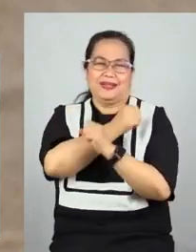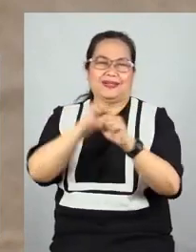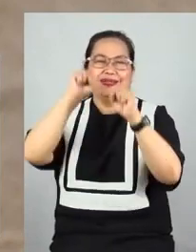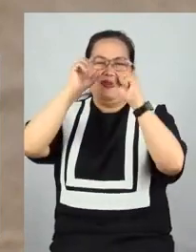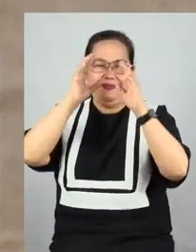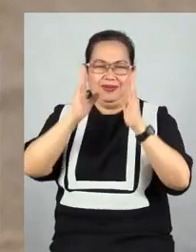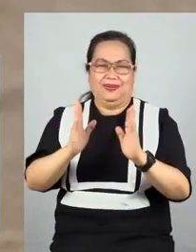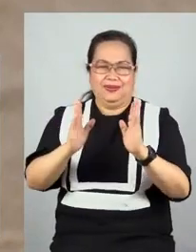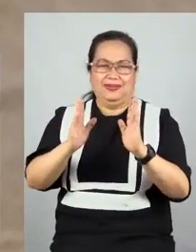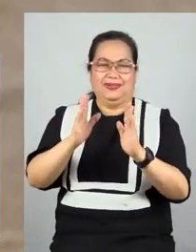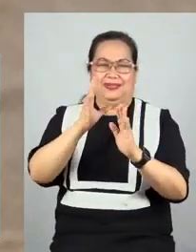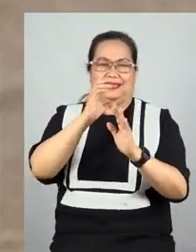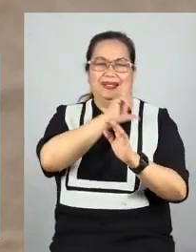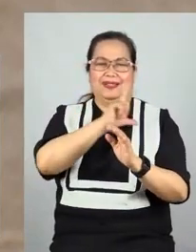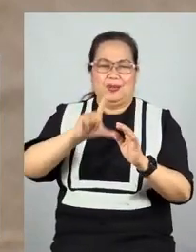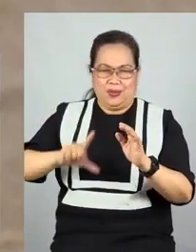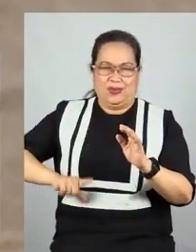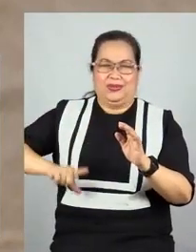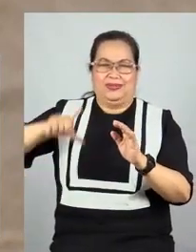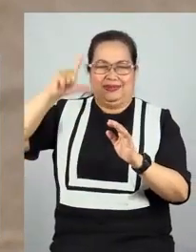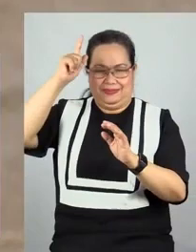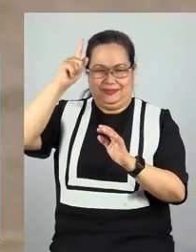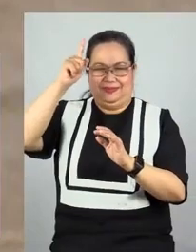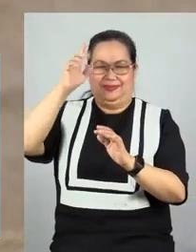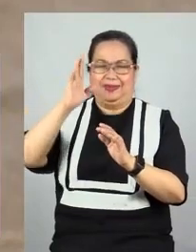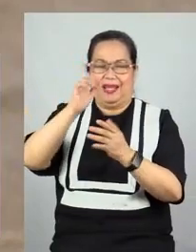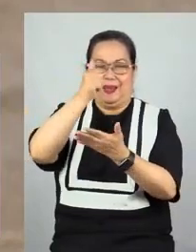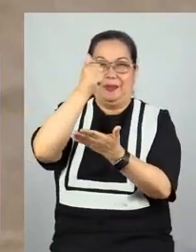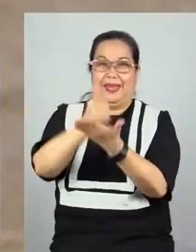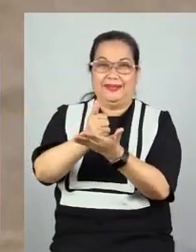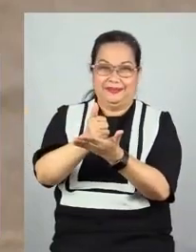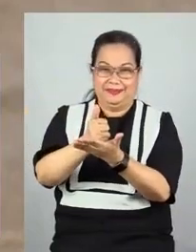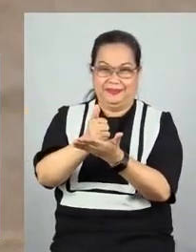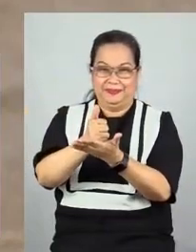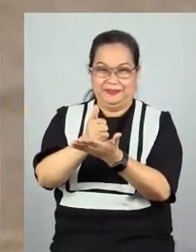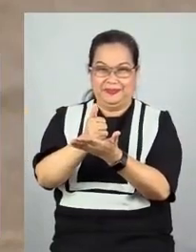at tagapagligtas. Amen.